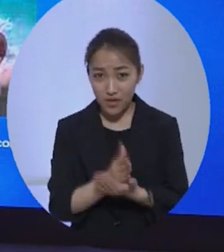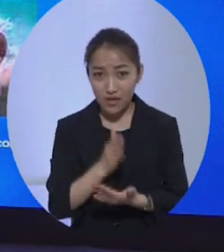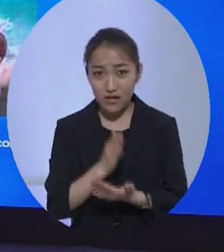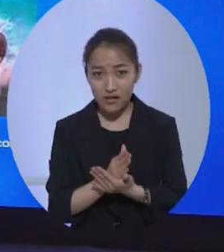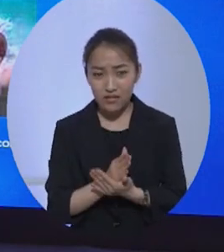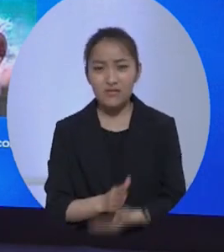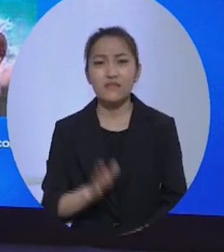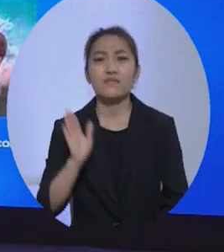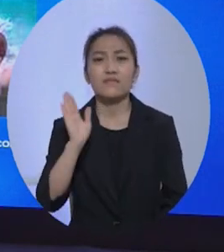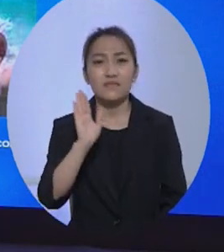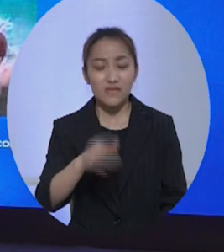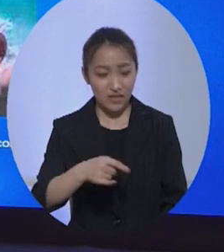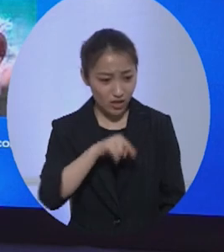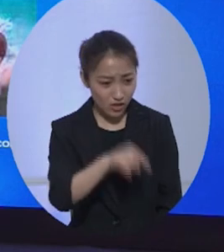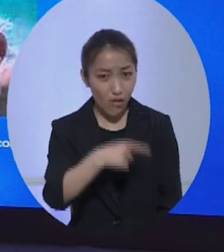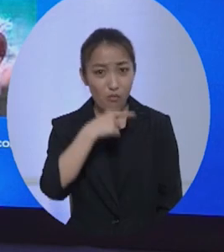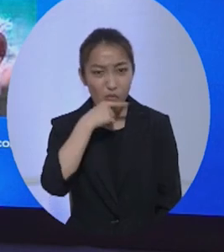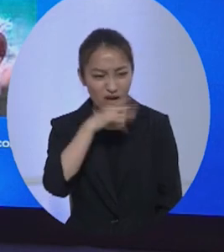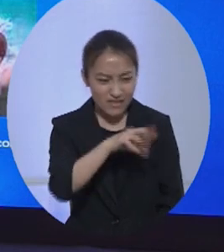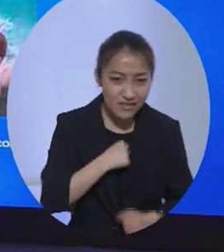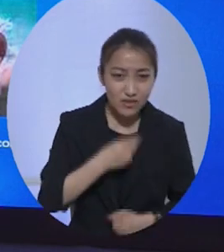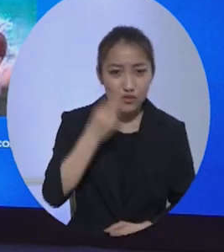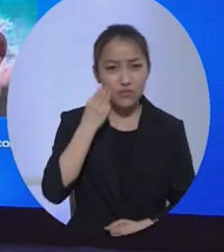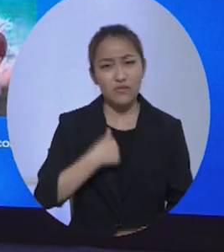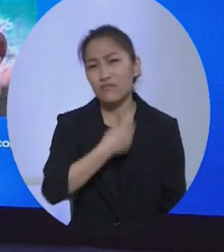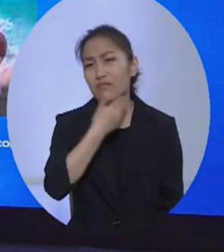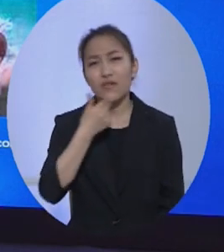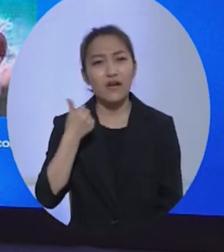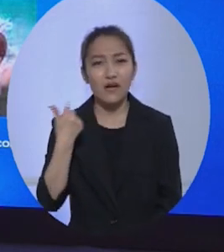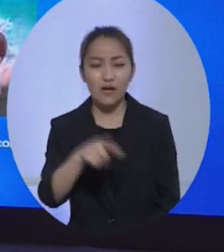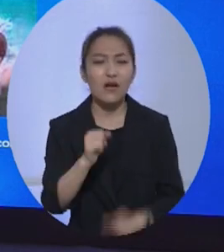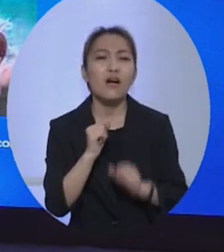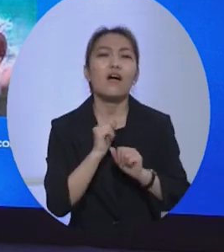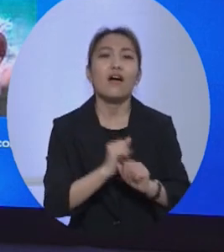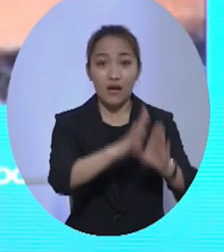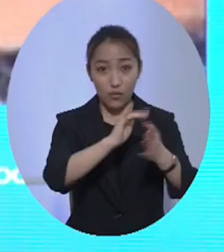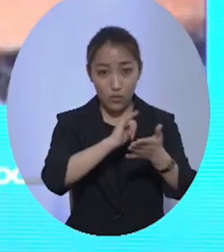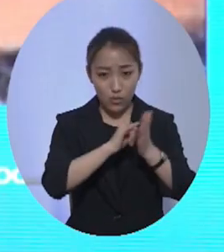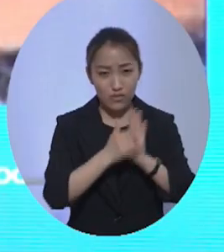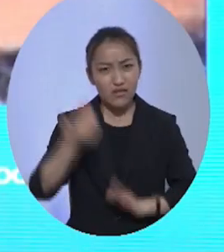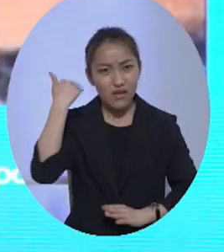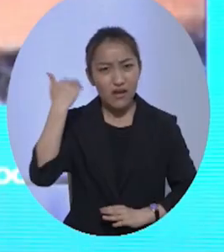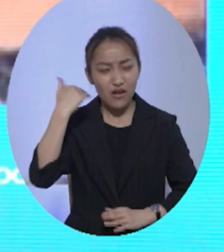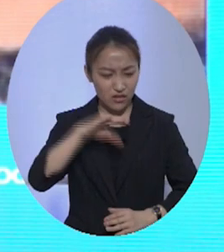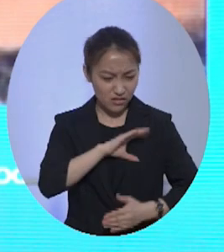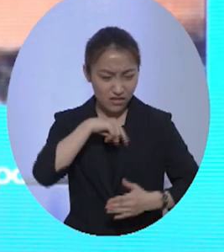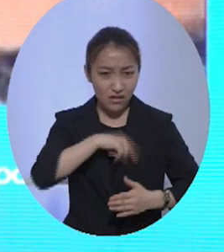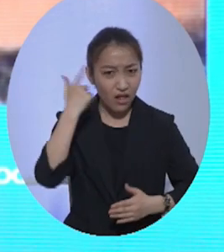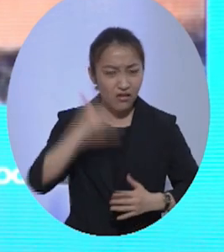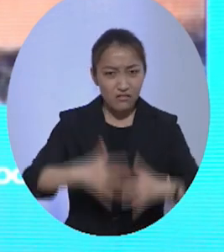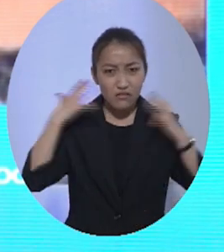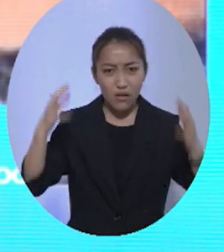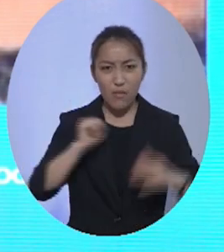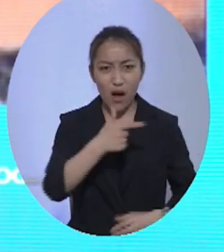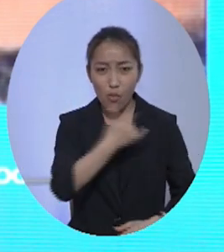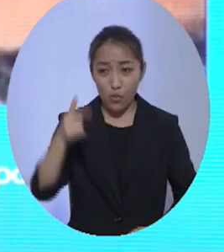Тэр сайхан шаргуудад шунсангүй. Ийм агуу дотоод ахуйтай хүмүүс түүх хүмүүс байдаг юм байна. Үнэхээр энэ би